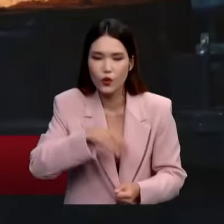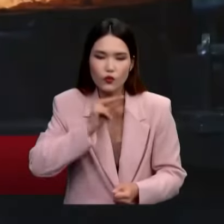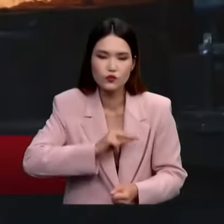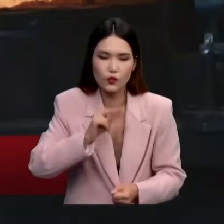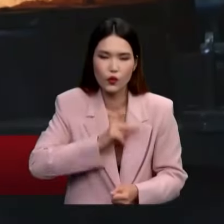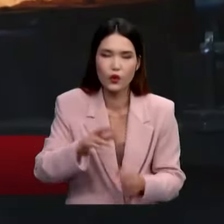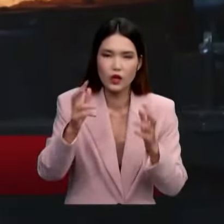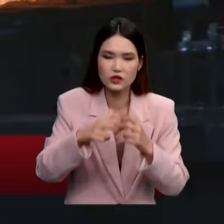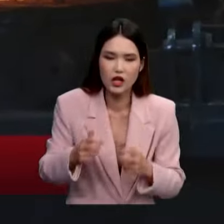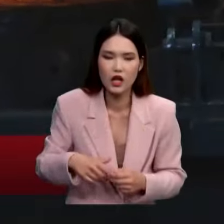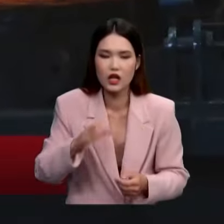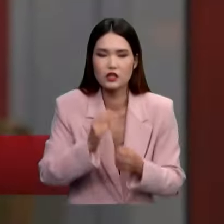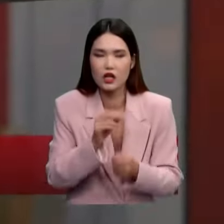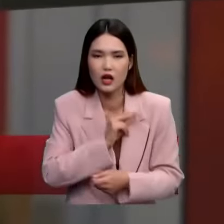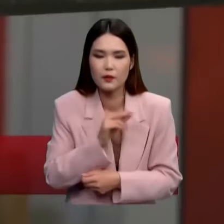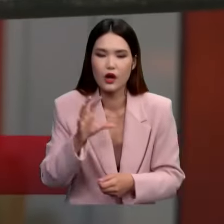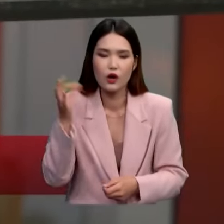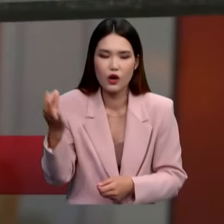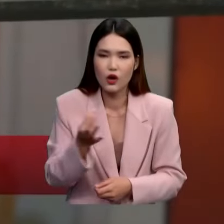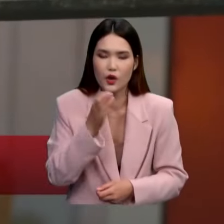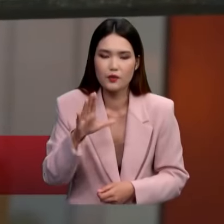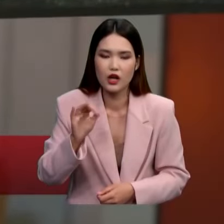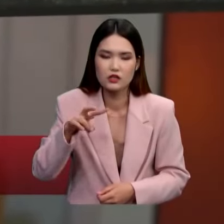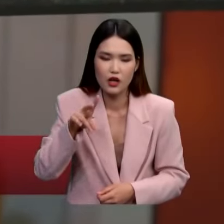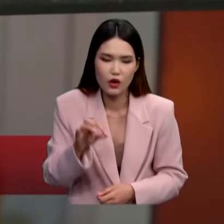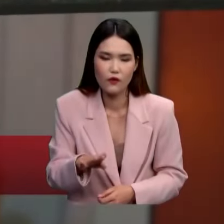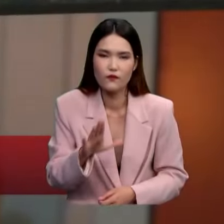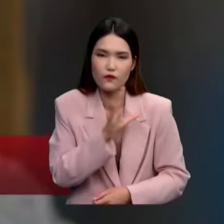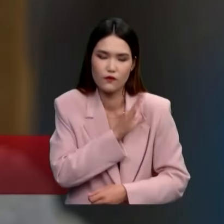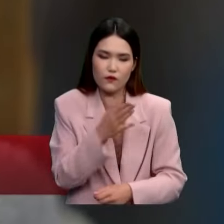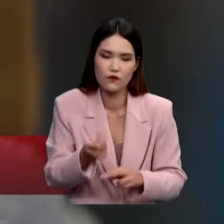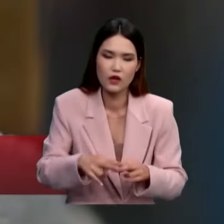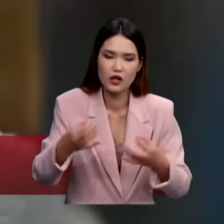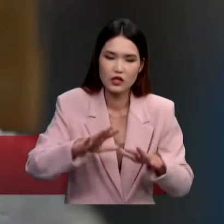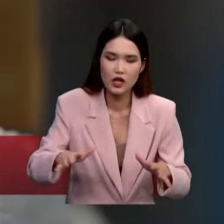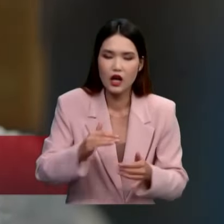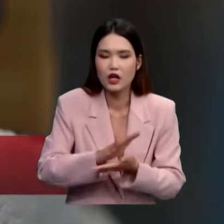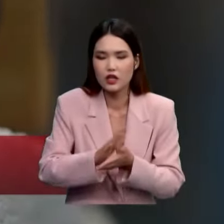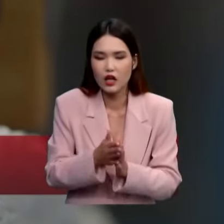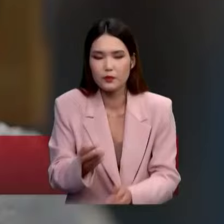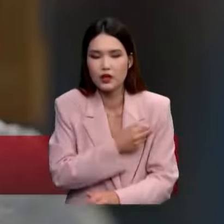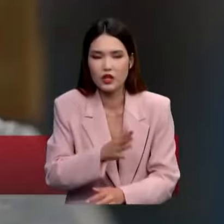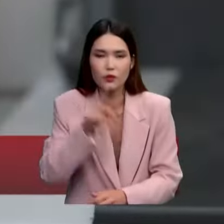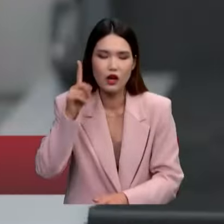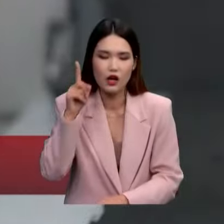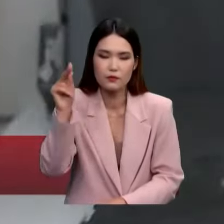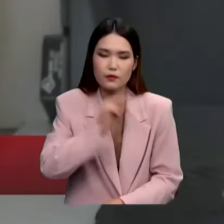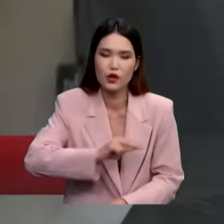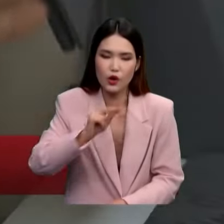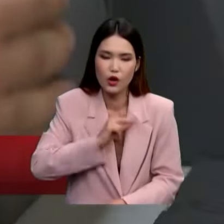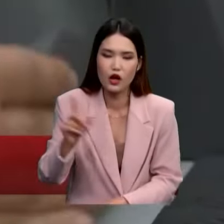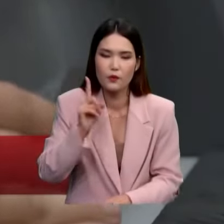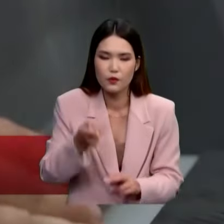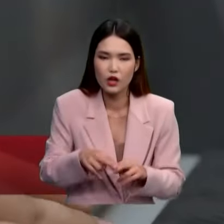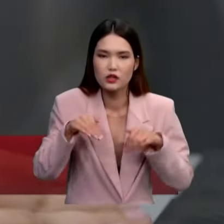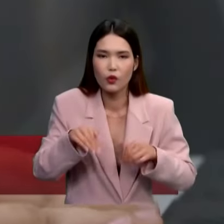остро нуждается в наладчиках и операторах станков, но их днем с огнем не сыскать. И дело не только в нежелании молодежи работать, но и в том, что